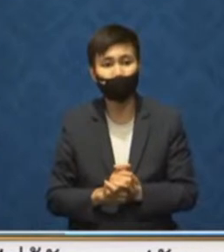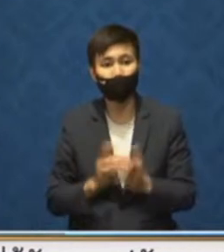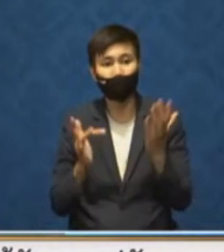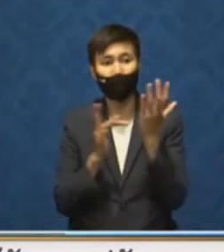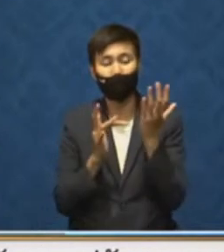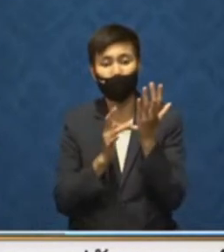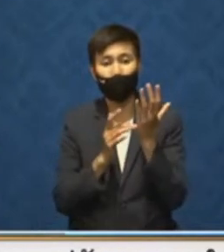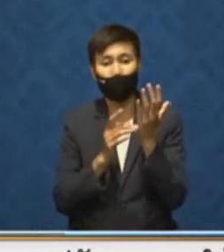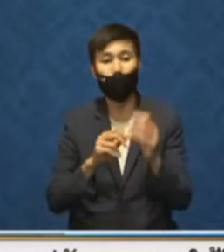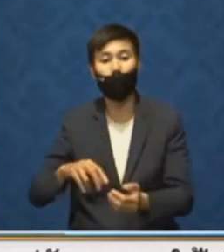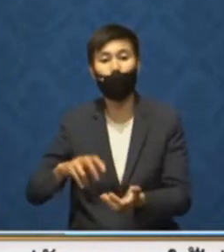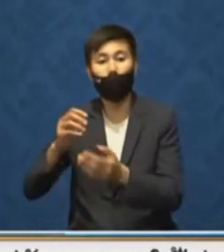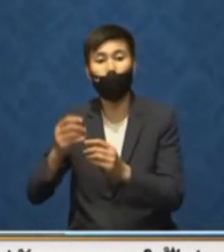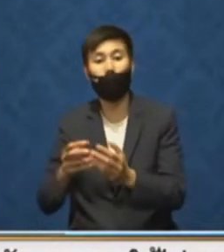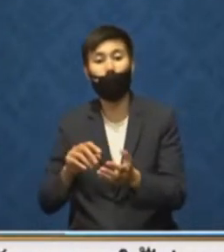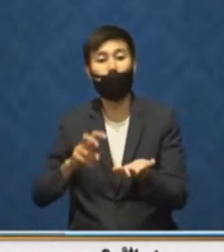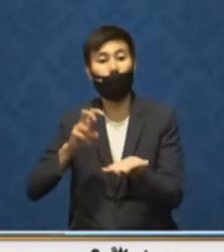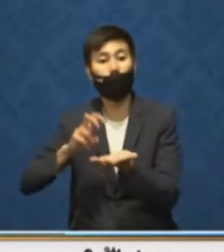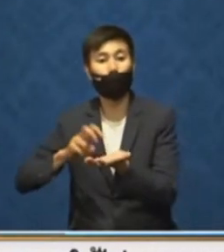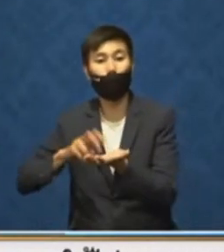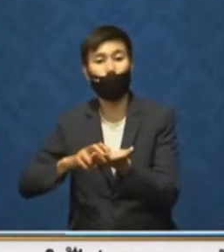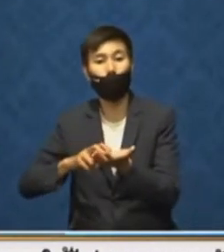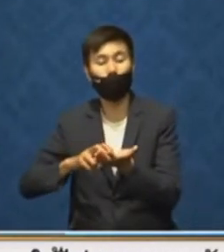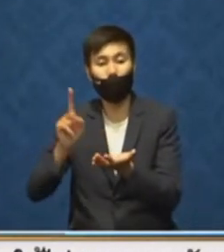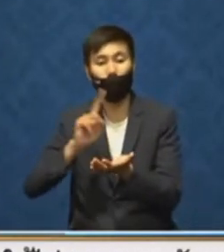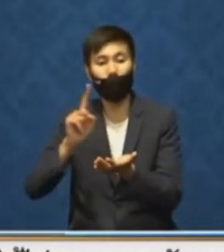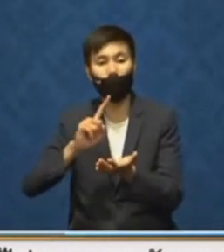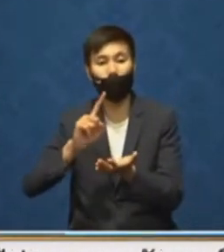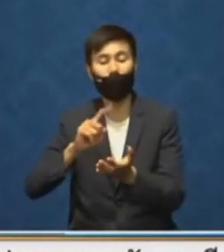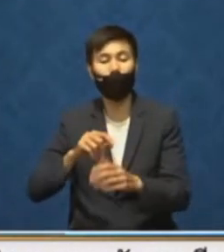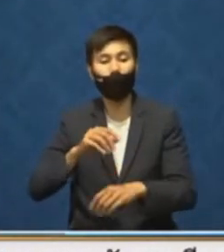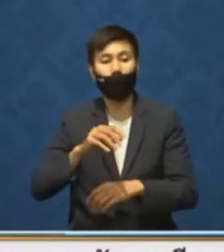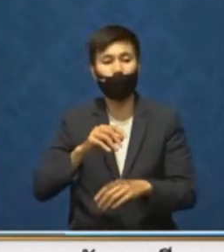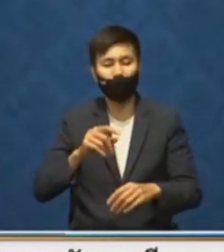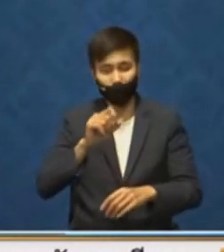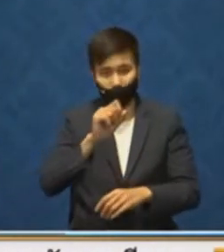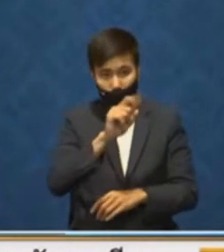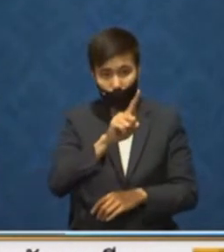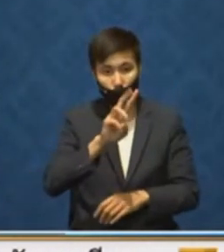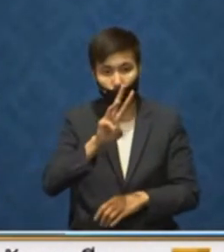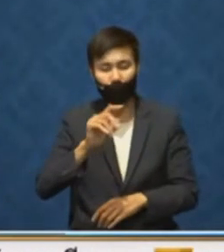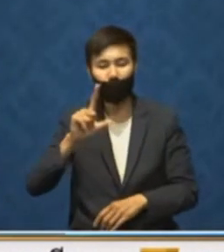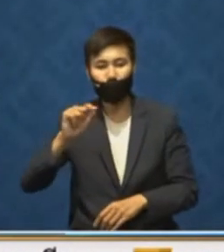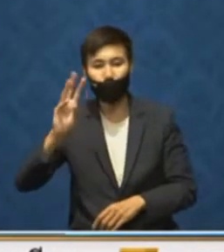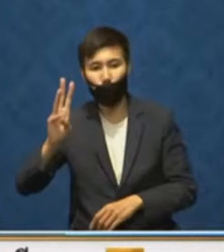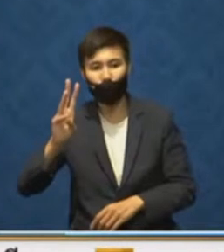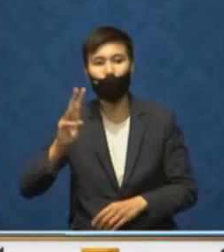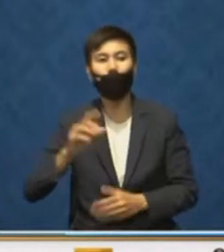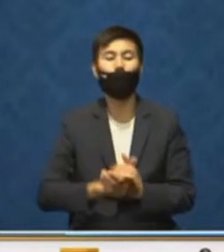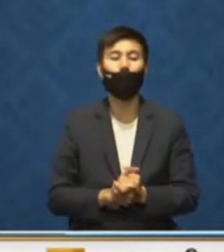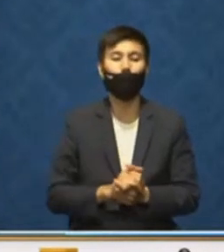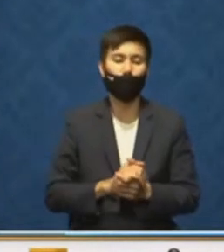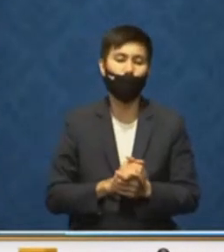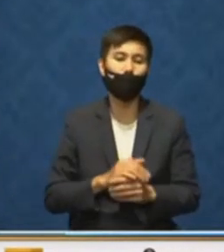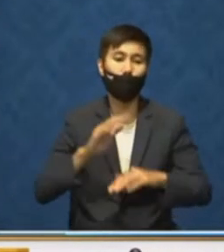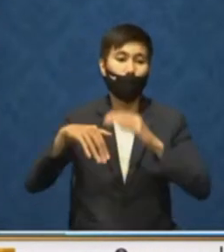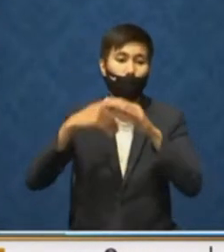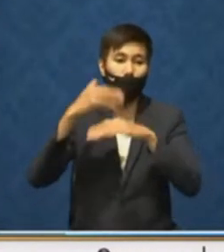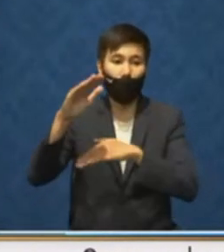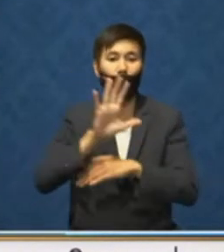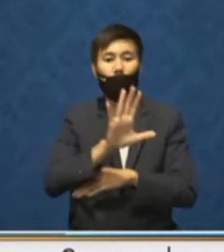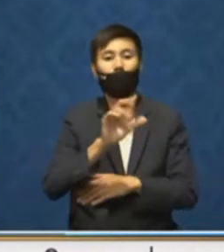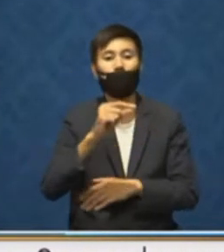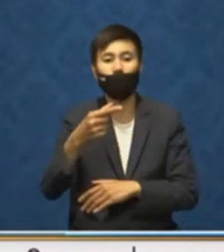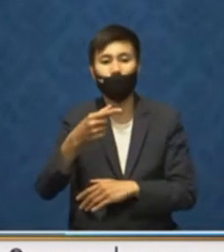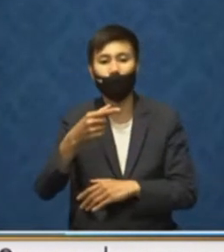วันที่ 21แล้วเตรียมโครงสร้างพื้นฐานไว้ด้านดีต่อมานามไปรบกวนๆพัฒนาเที่ยว5gให้ครอบคลุมทุก